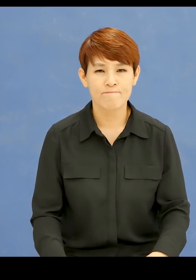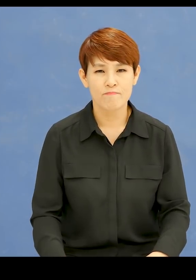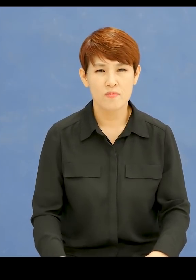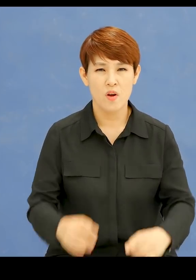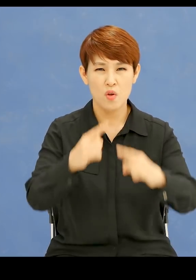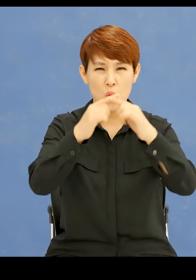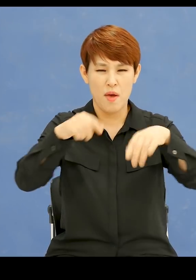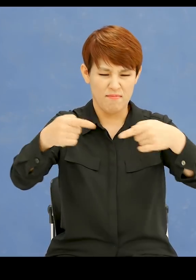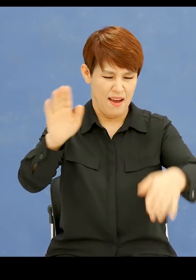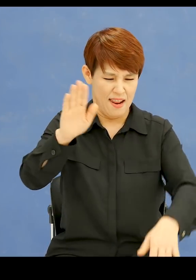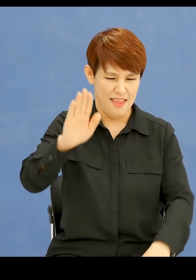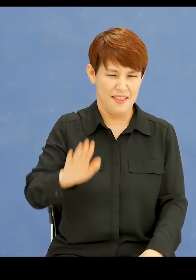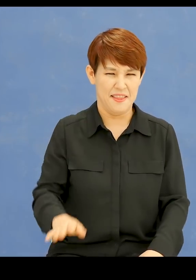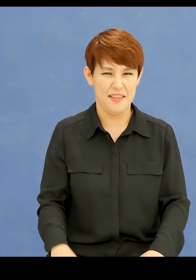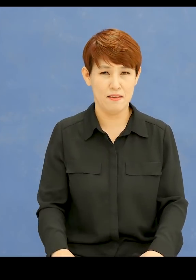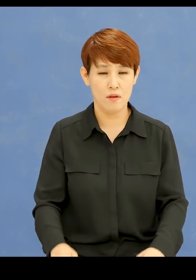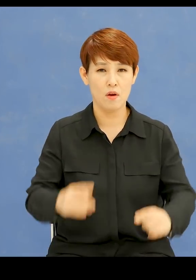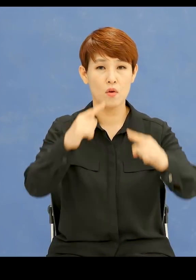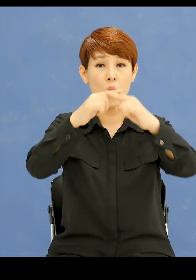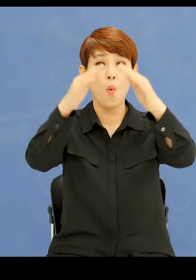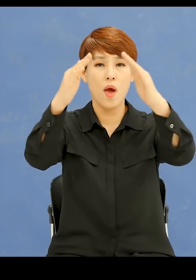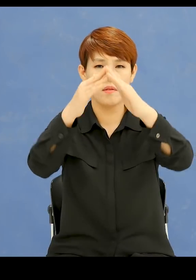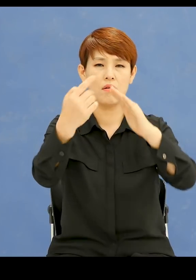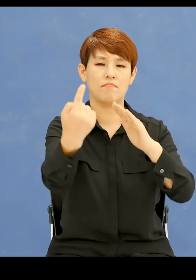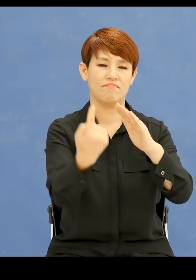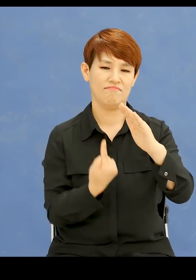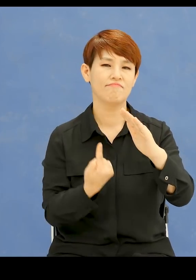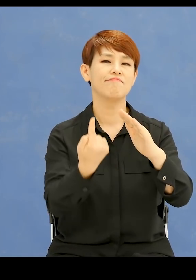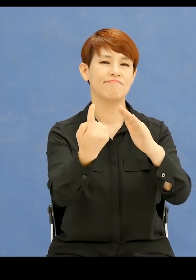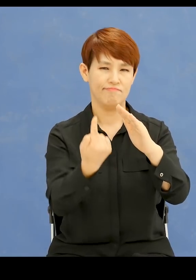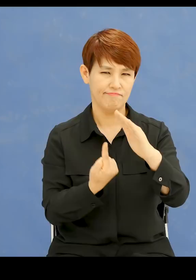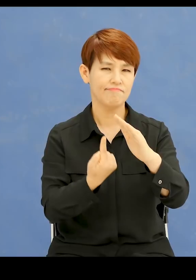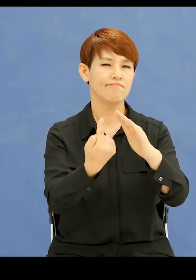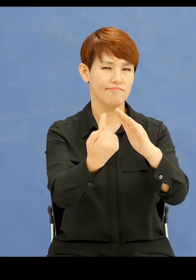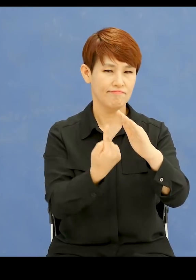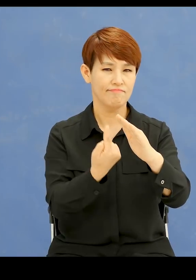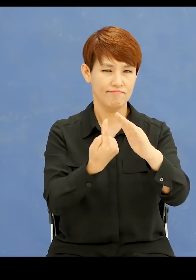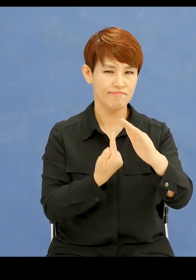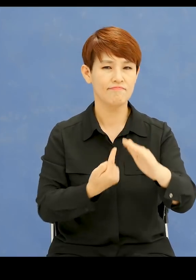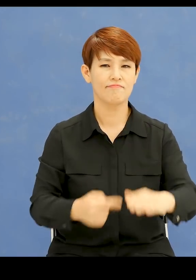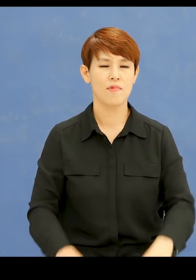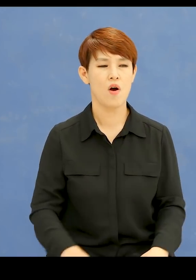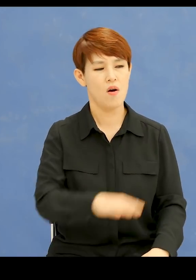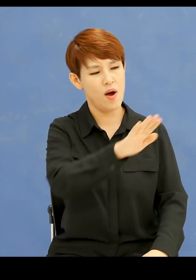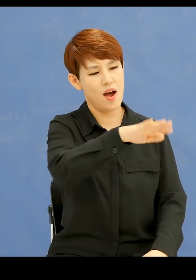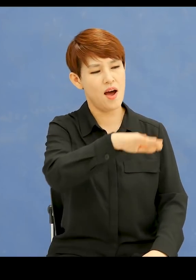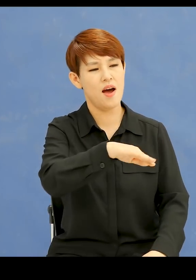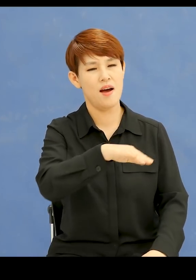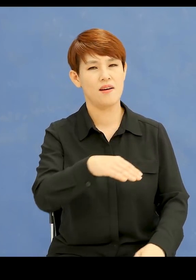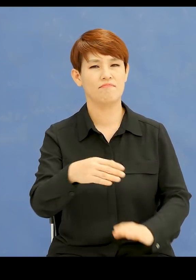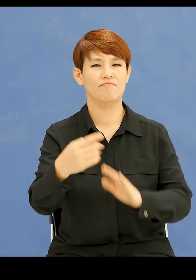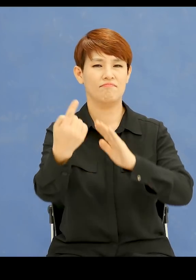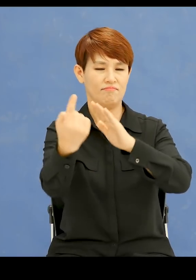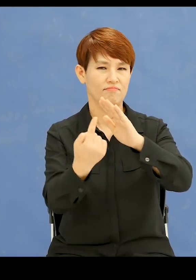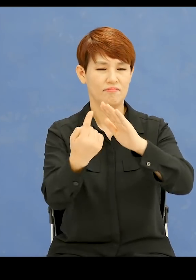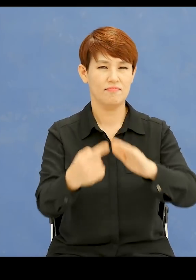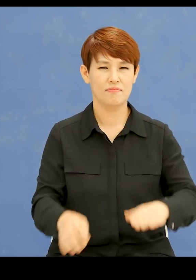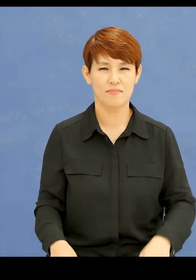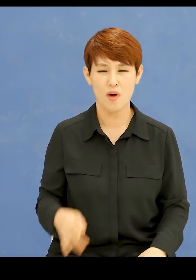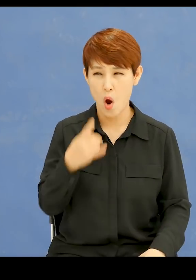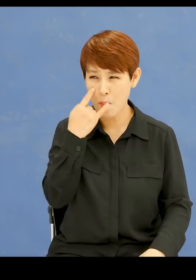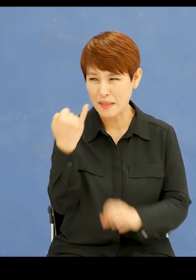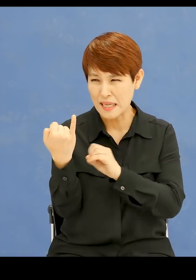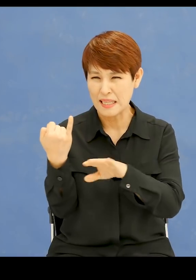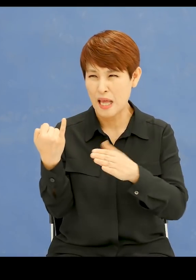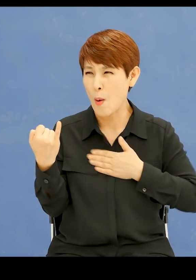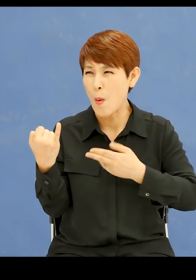교회도 안 가고 있는데 교회에서 계속 신방을 왔어요. 계속 교회 가자 혜정아 그러고 이제 오시더라고요. 그때 이제 제가 엄마한테